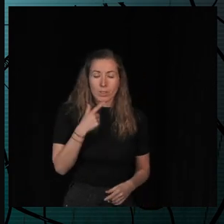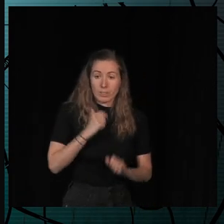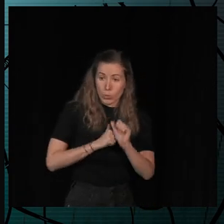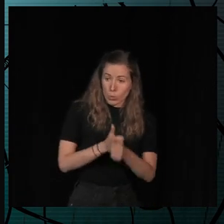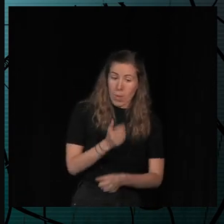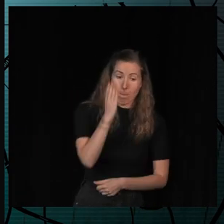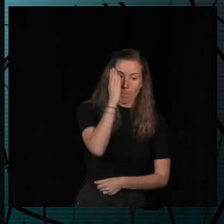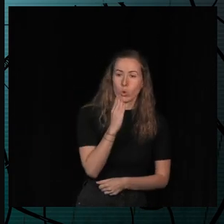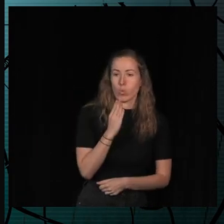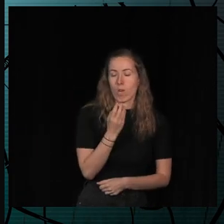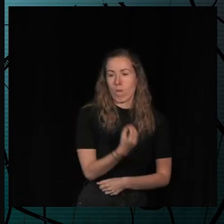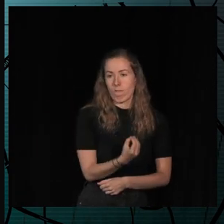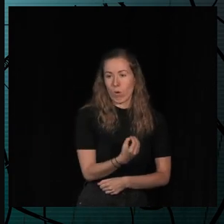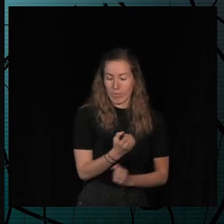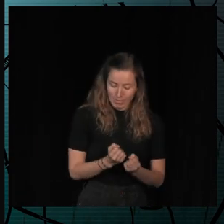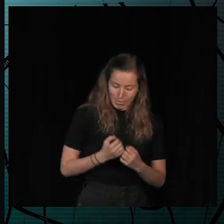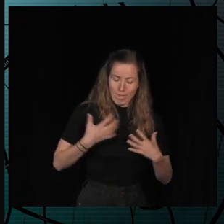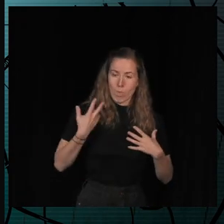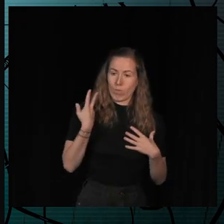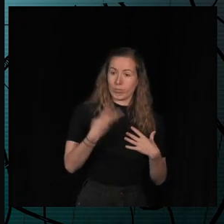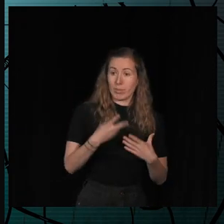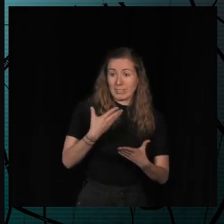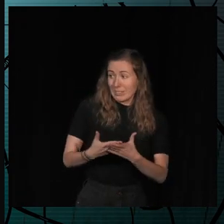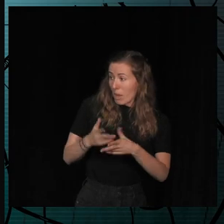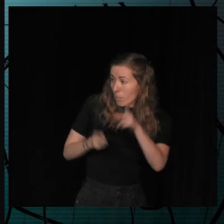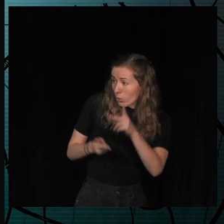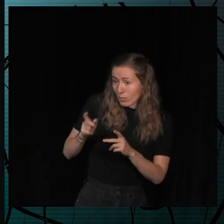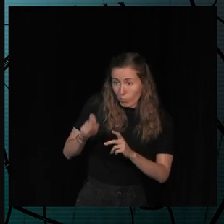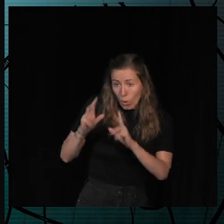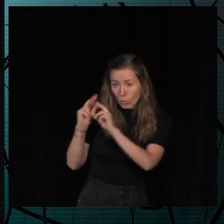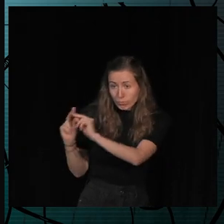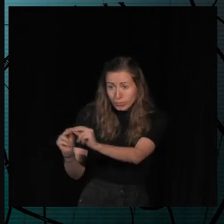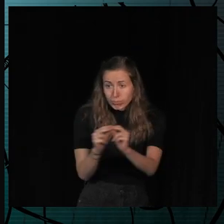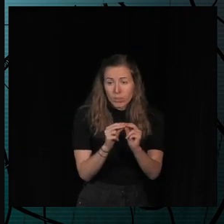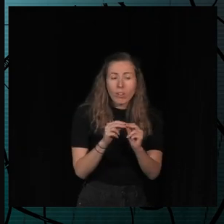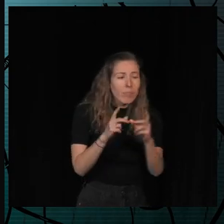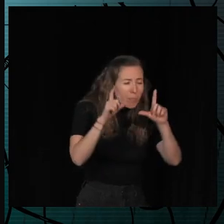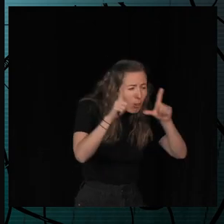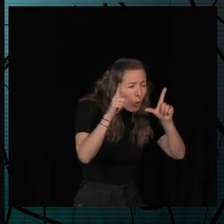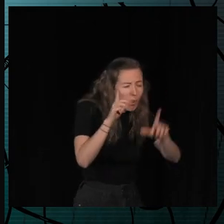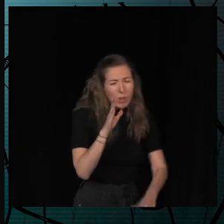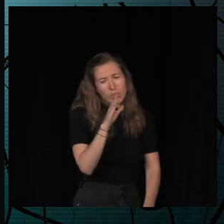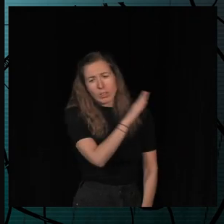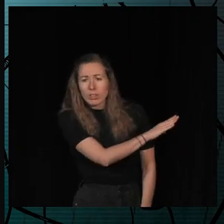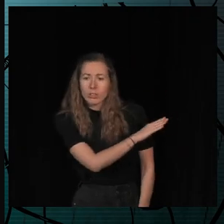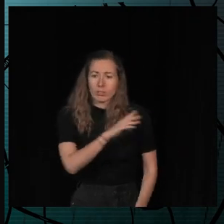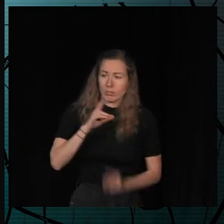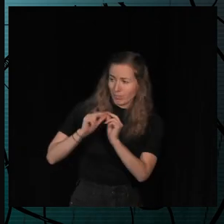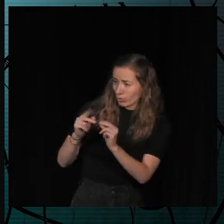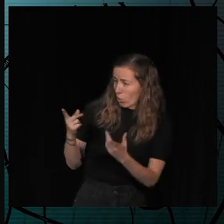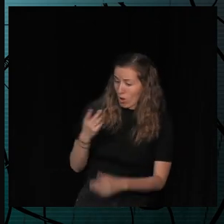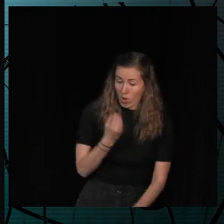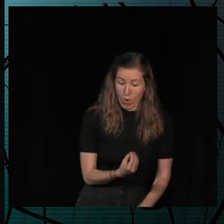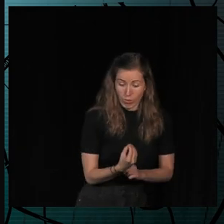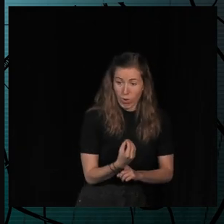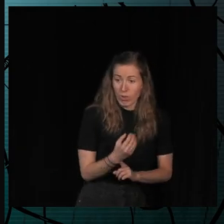de développement de l'enfant et c'est peut-être ça le discours que l'on devrait tenir au quotidien c'est pas tant de parler des écrans que de dire B de quoi un petit